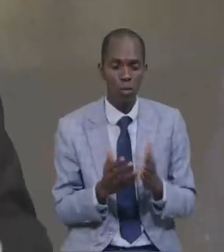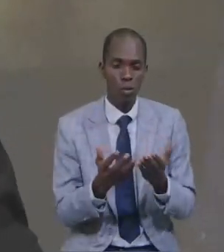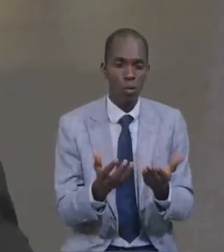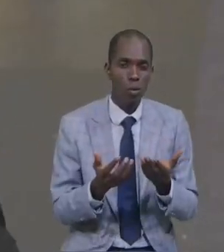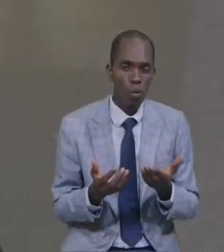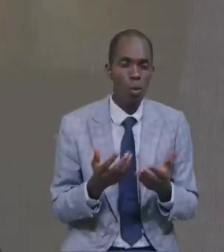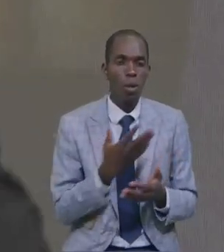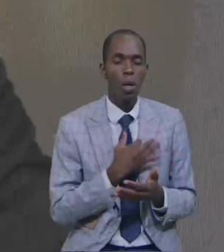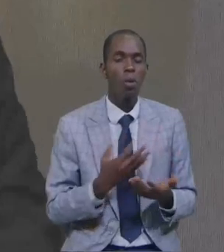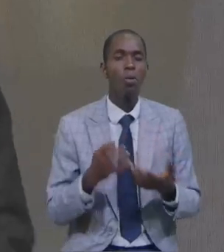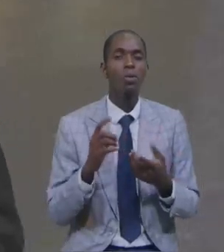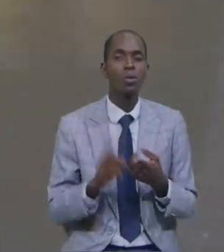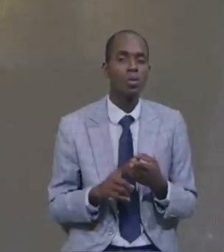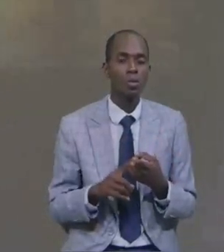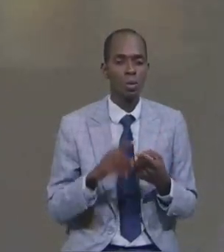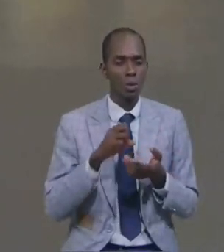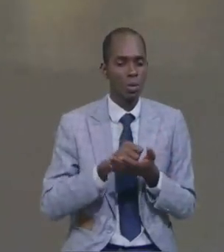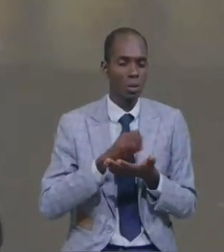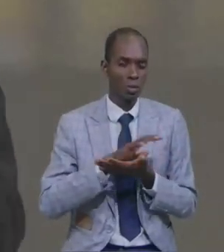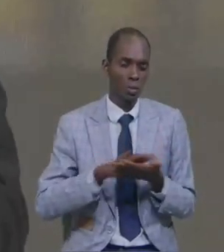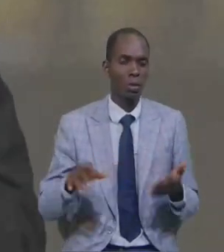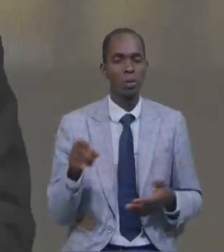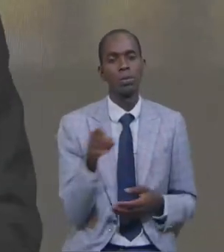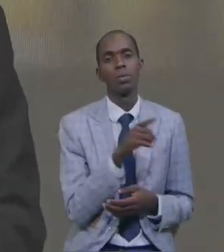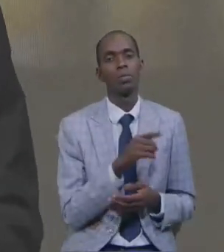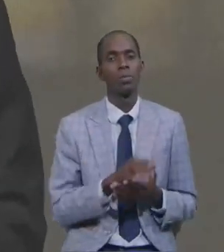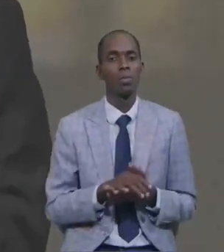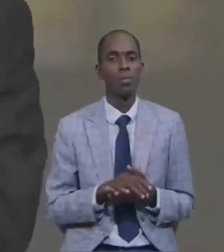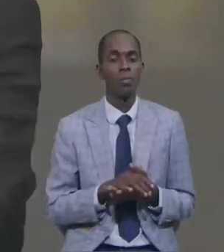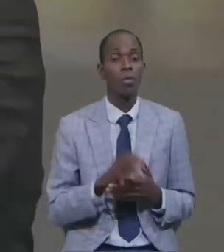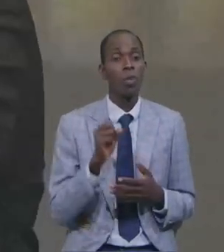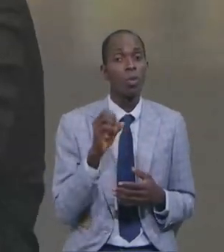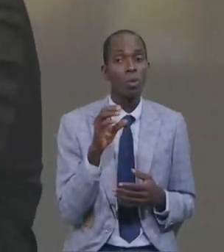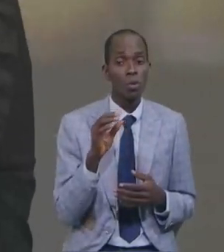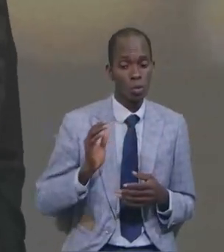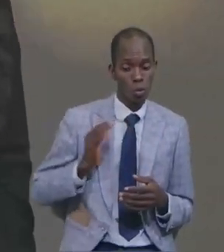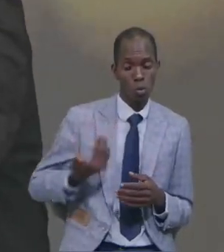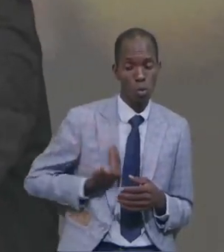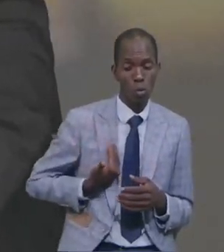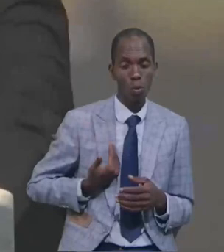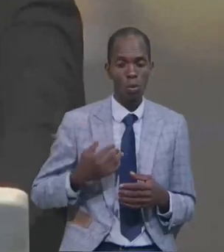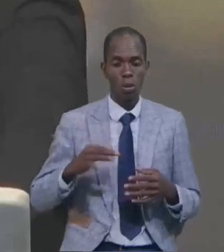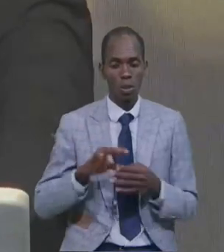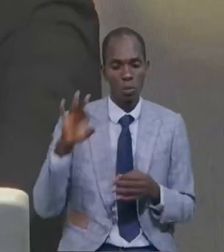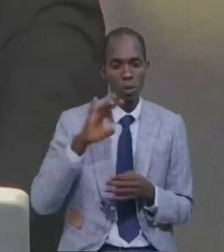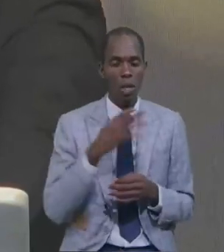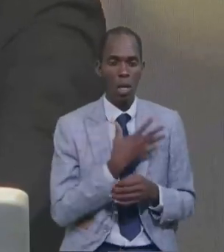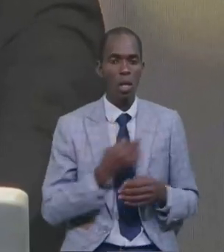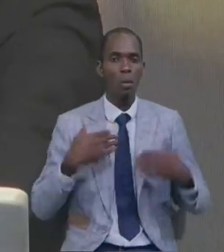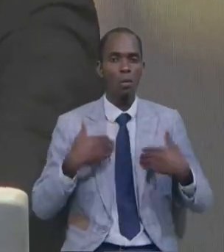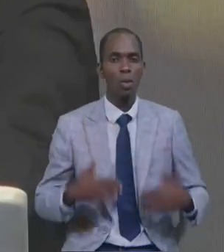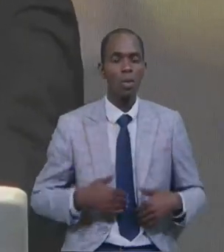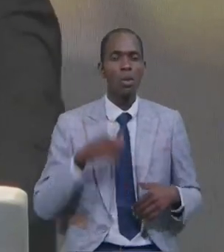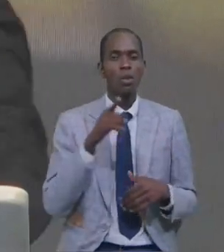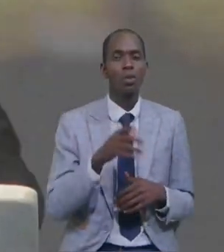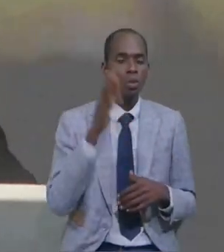corps, âme et esprit, vous serez passionné à ce sujet. Vous n'allez pas seulement dire, ah, je